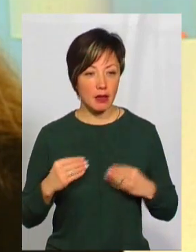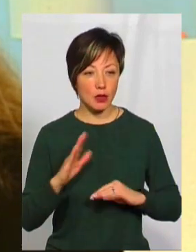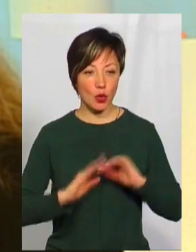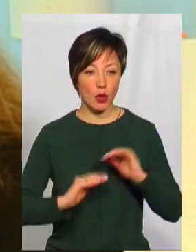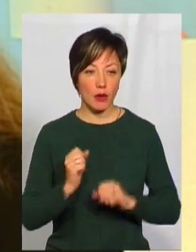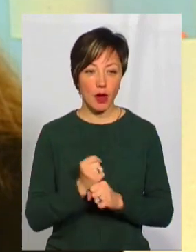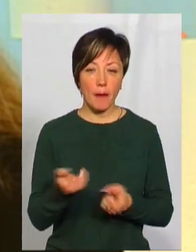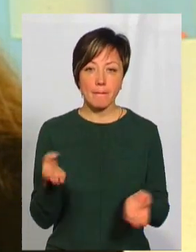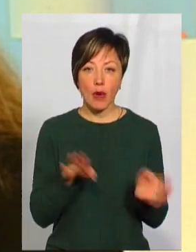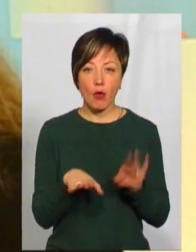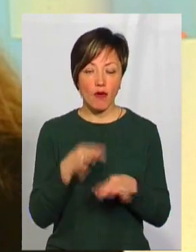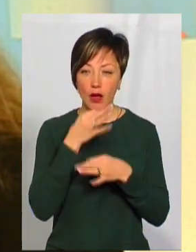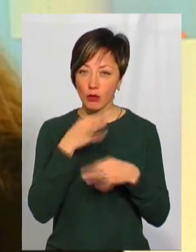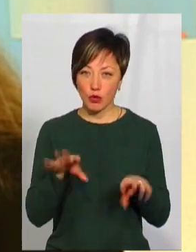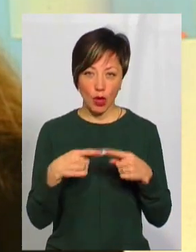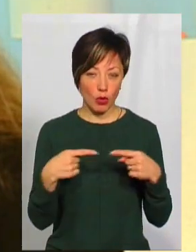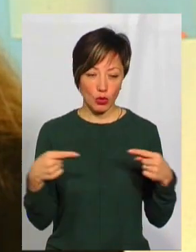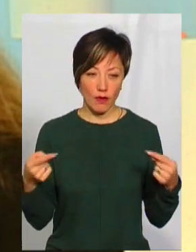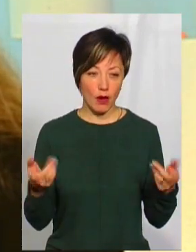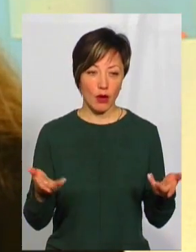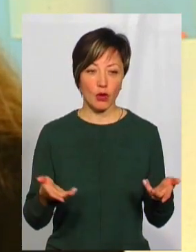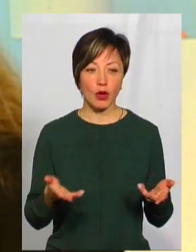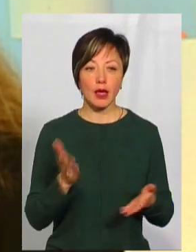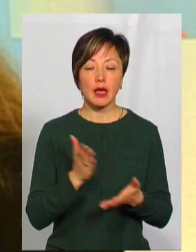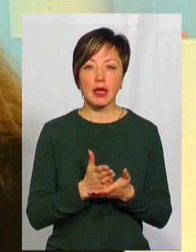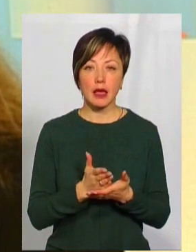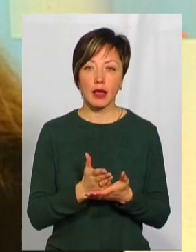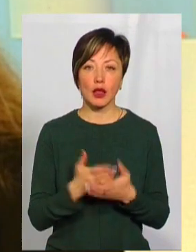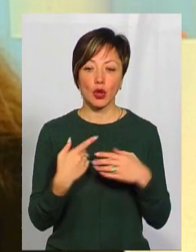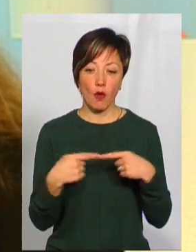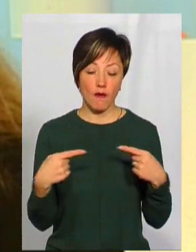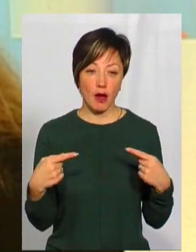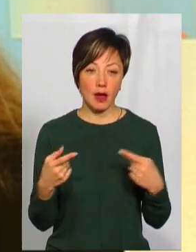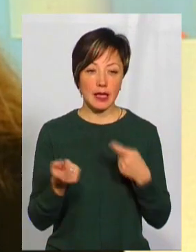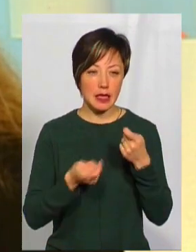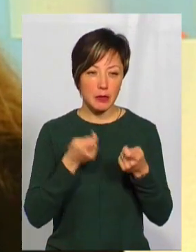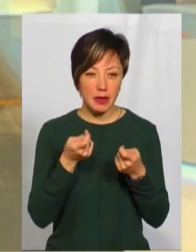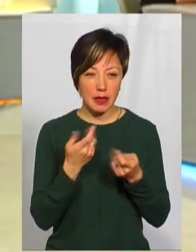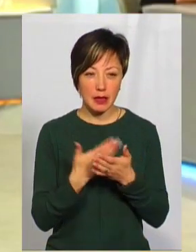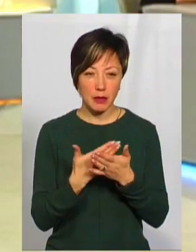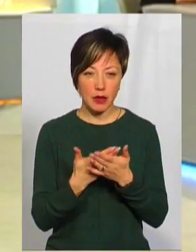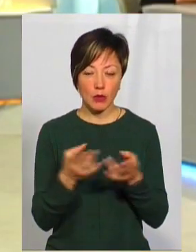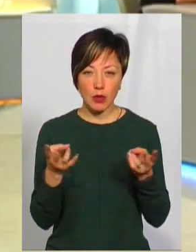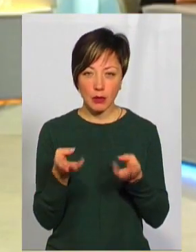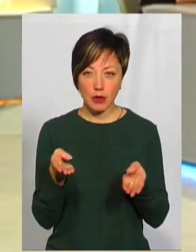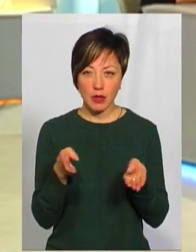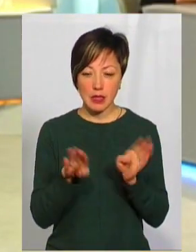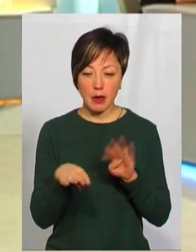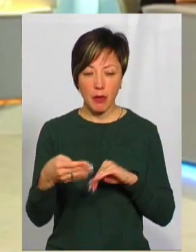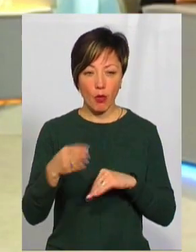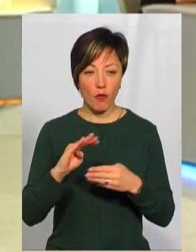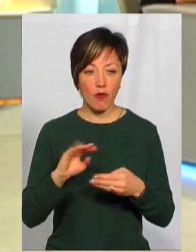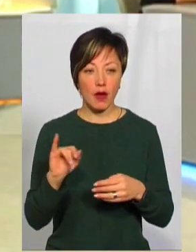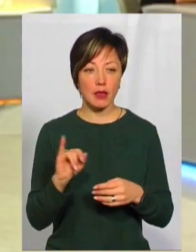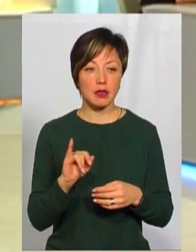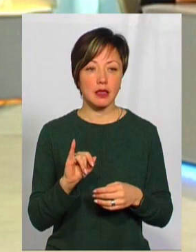руками, пакування будь-якого товару. Є ж товар, який дрібний, але його потрібно